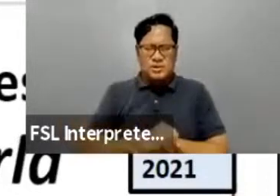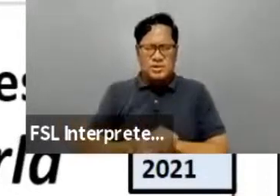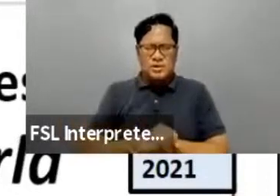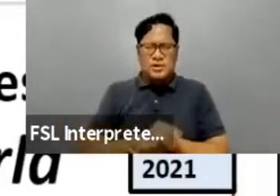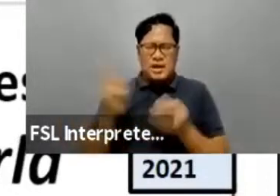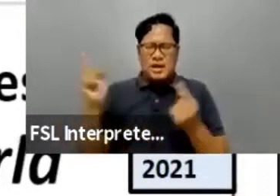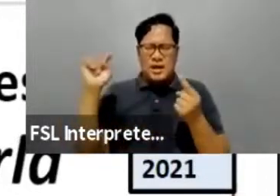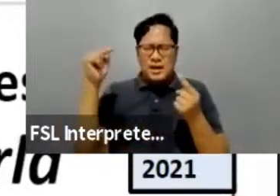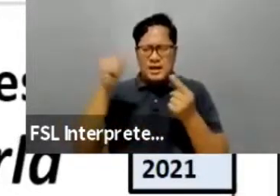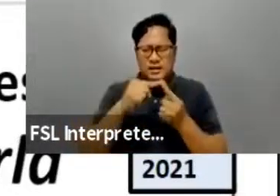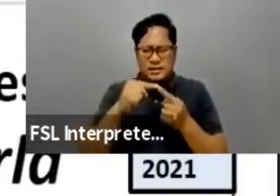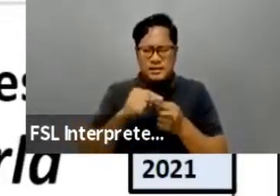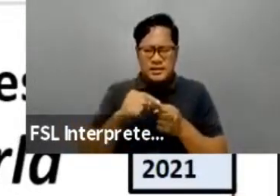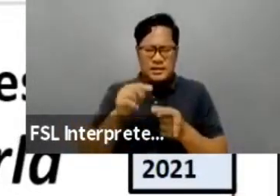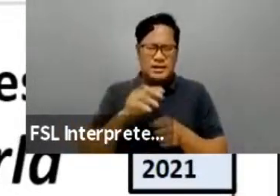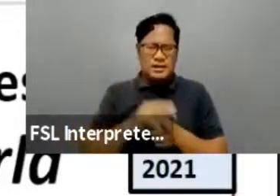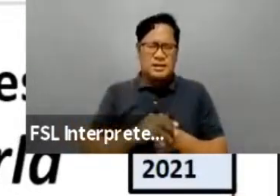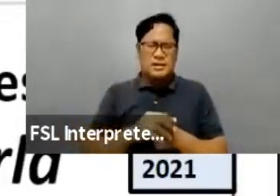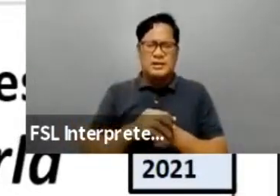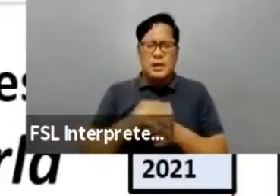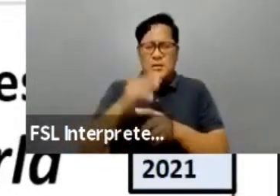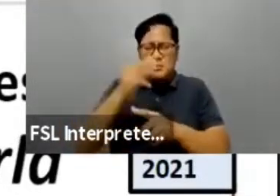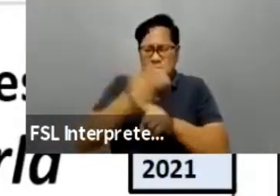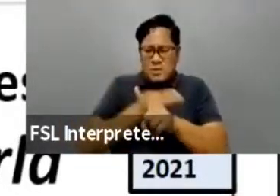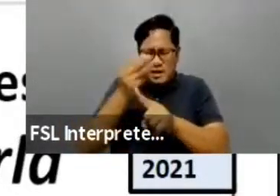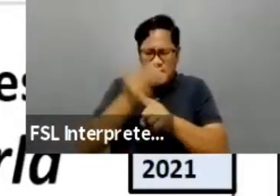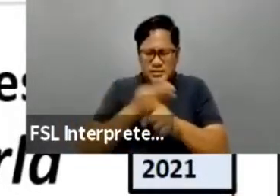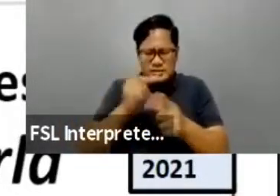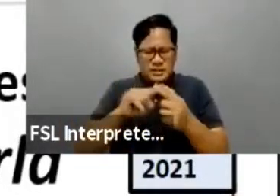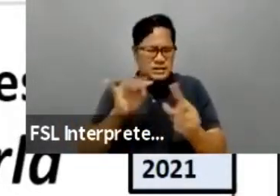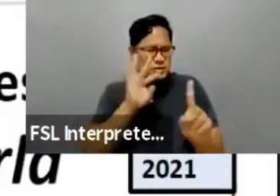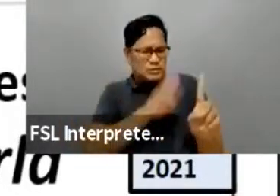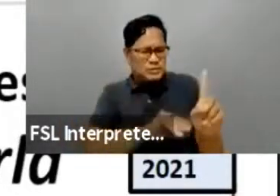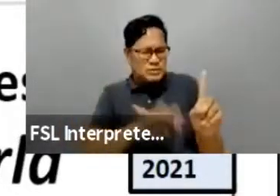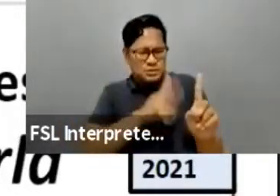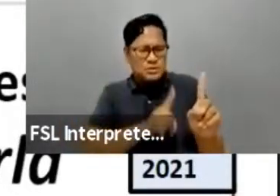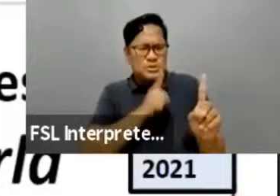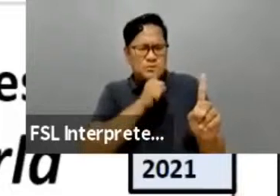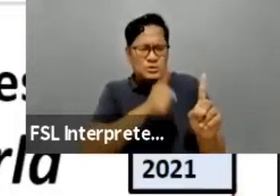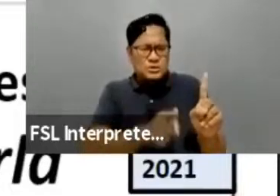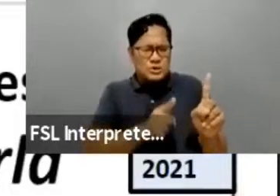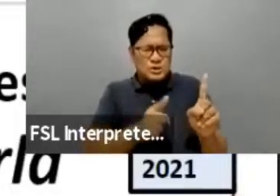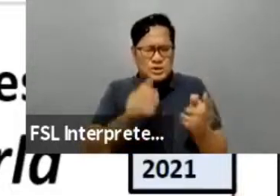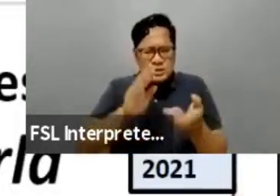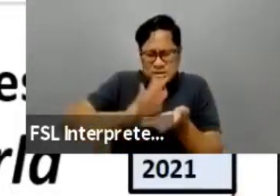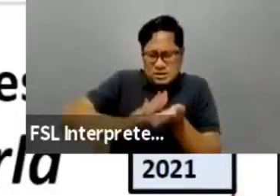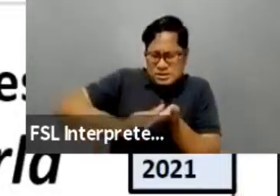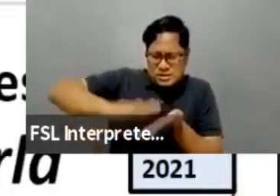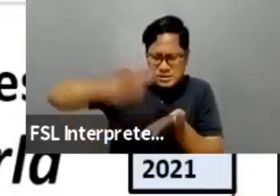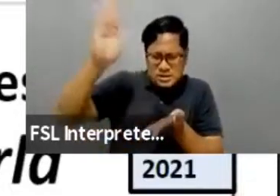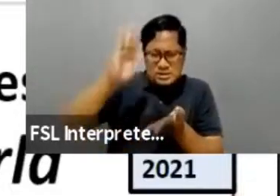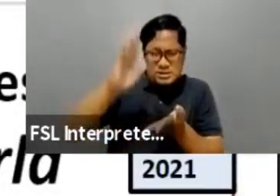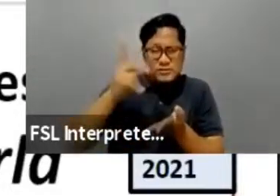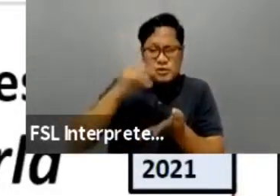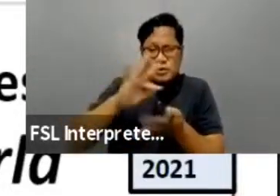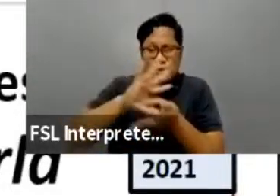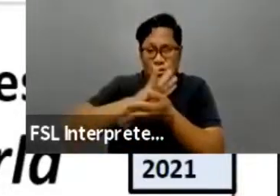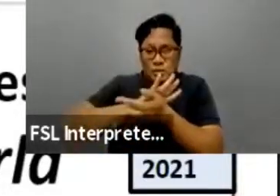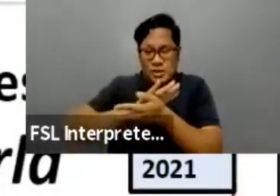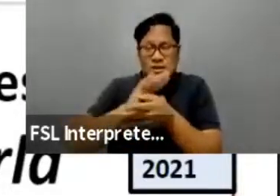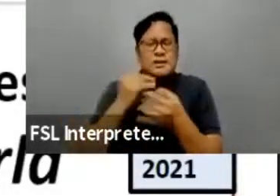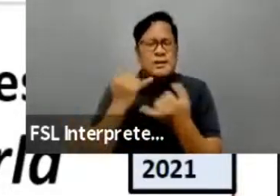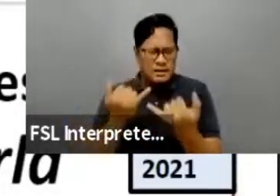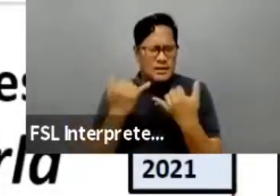hanggang dumating ang Marso at noon makikita natin itong surge ng COVID-19 na